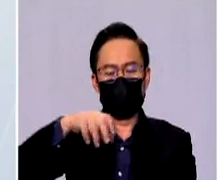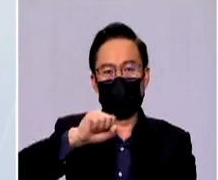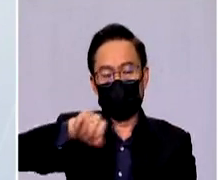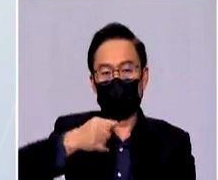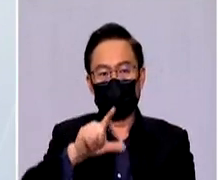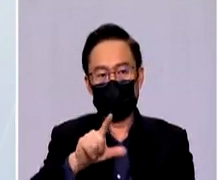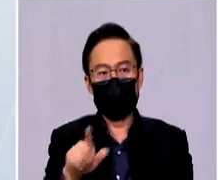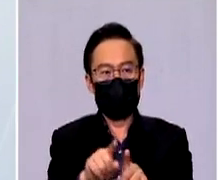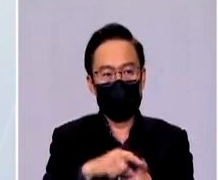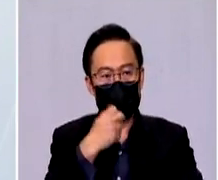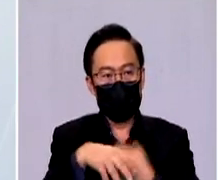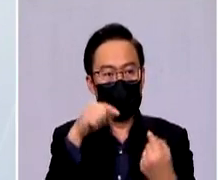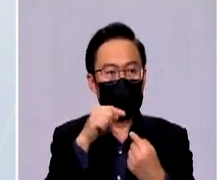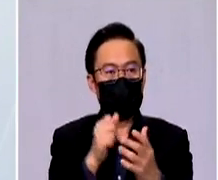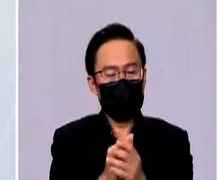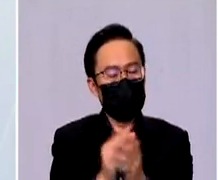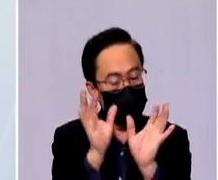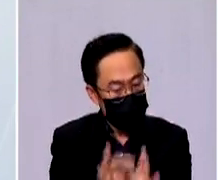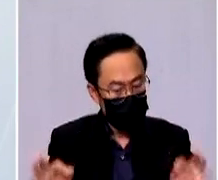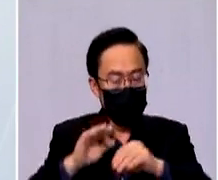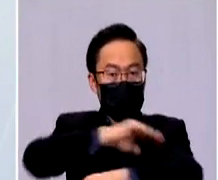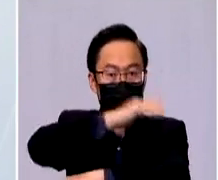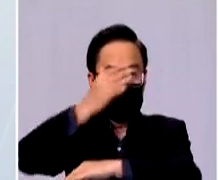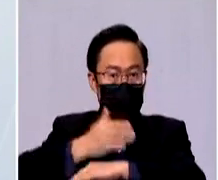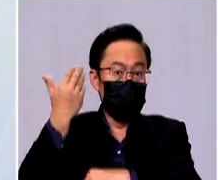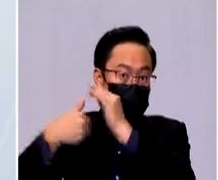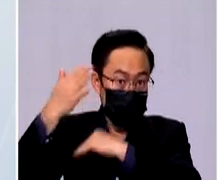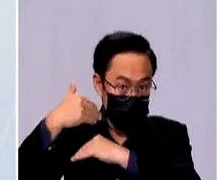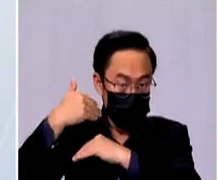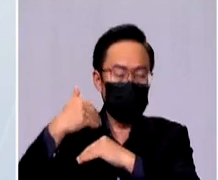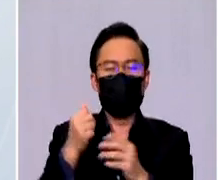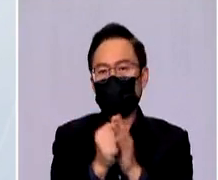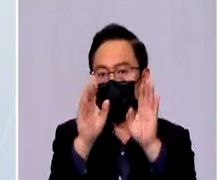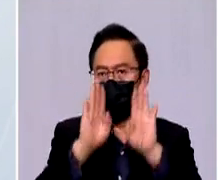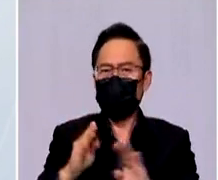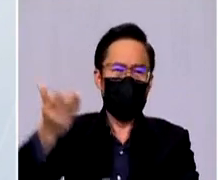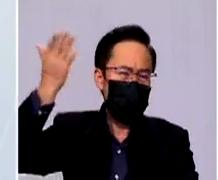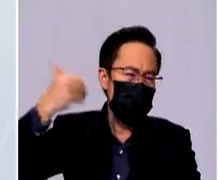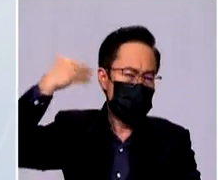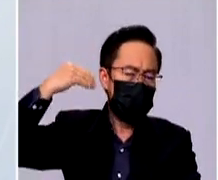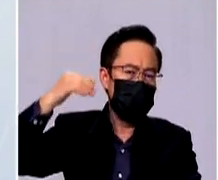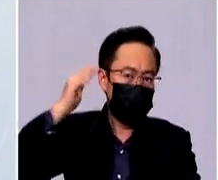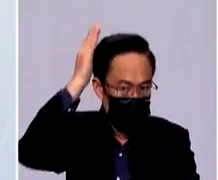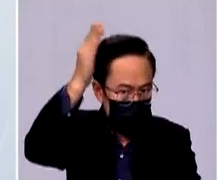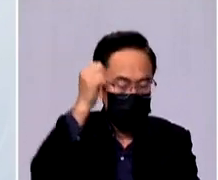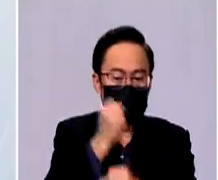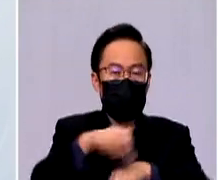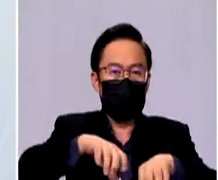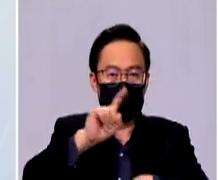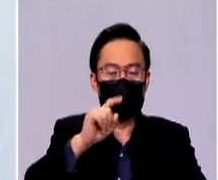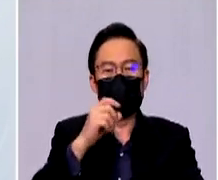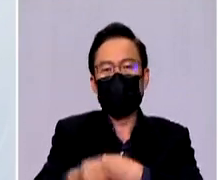ารลาดกระบังเพื่อแสดงถึงการให้ความสำคัญคุณค่าทางประวัติศาสตร์สถาปัตย์ที่มีมาในอดีตและจะดำเนินการในอนาคตด้วย